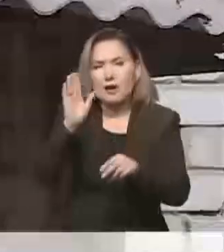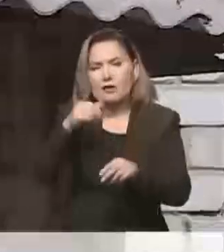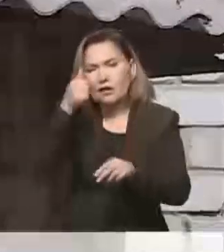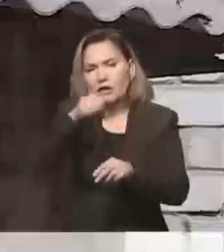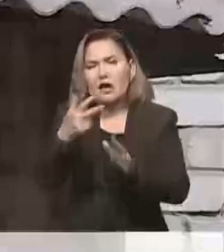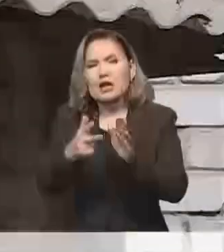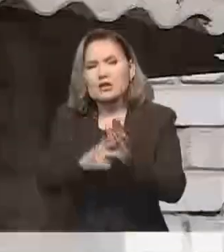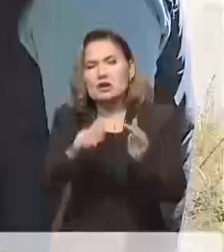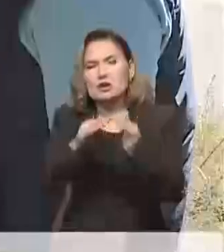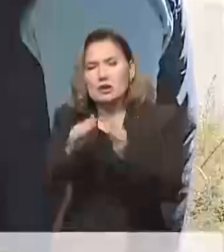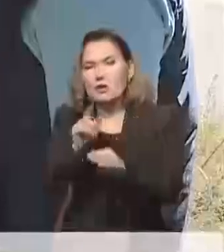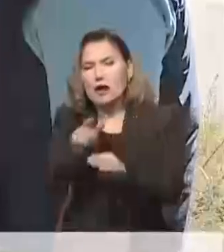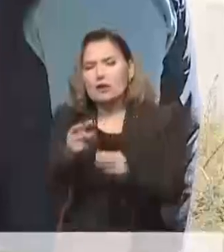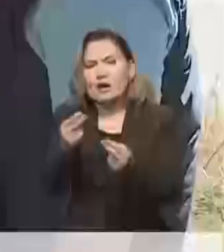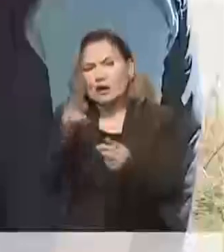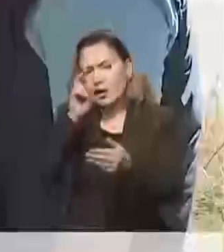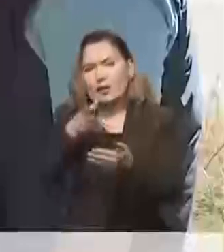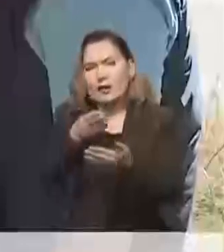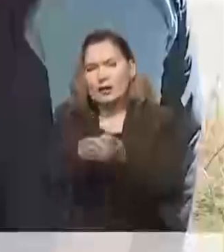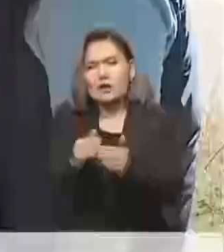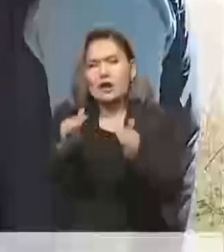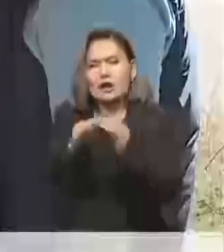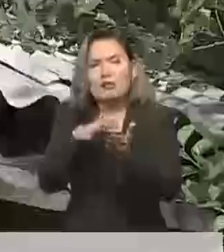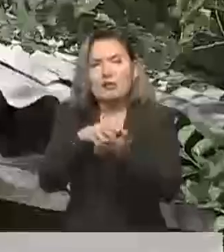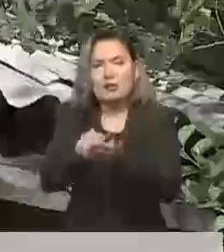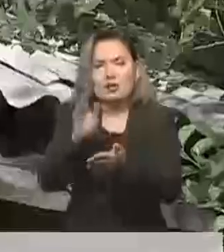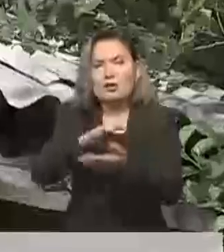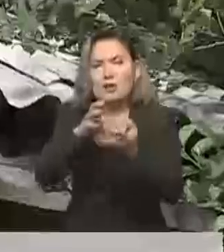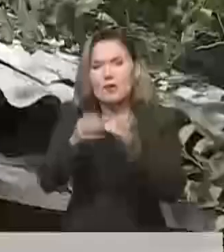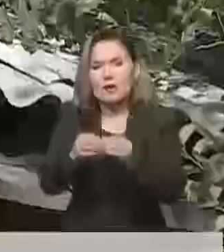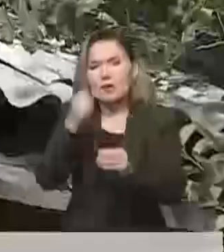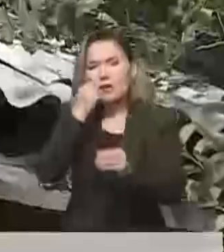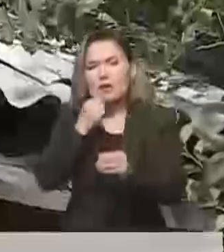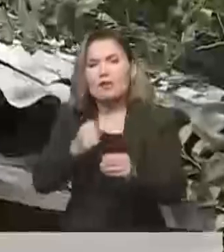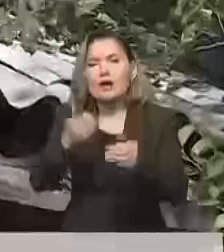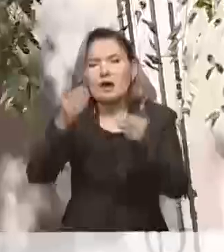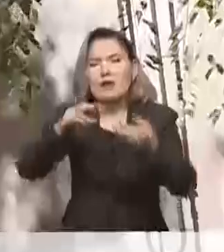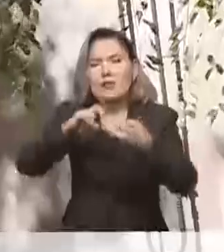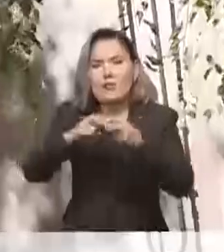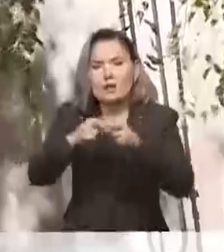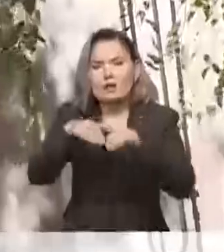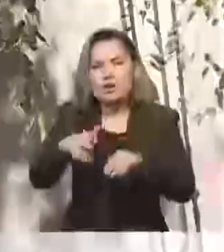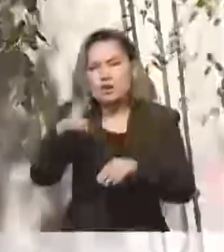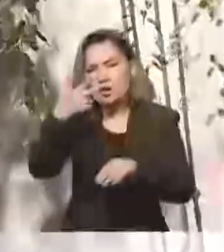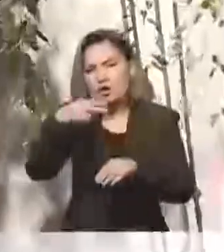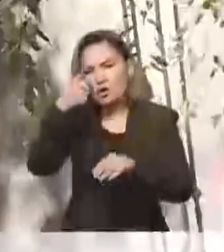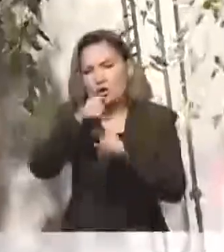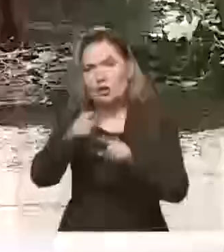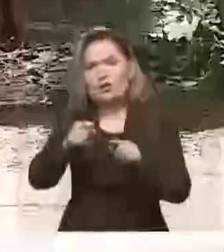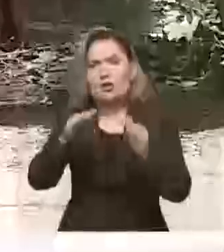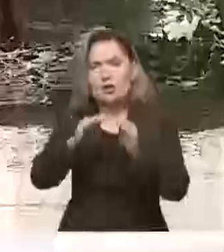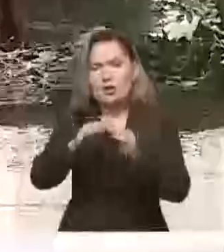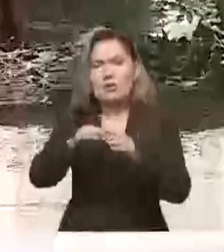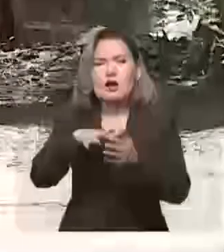өтемақы төлеп, ғимараттар сүріледі дейді. Жалпы апатты үйлер мәселесін 3 жыл ішінде толығымен шешу көзделген. Мансұр Есқожин, Айнадин